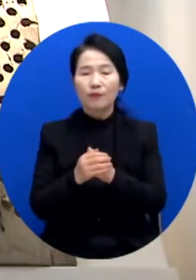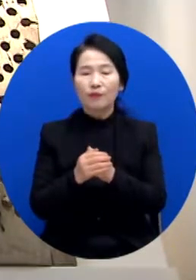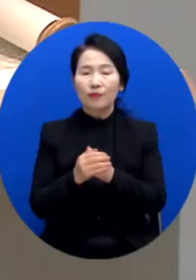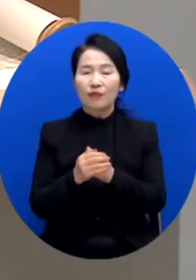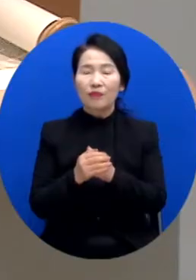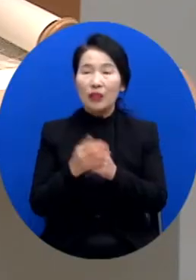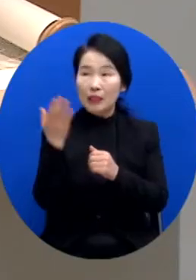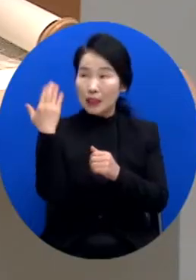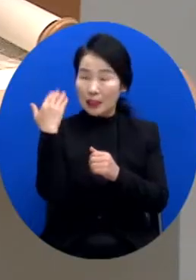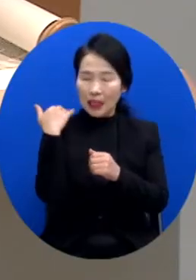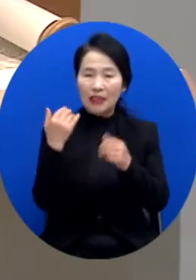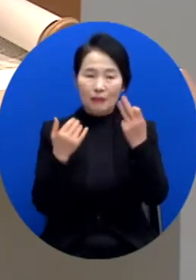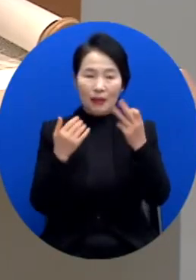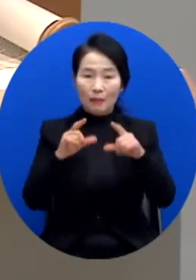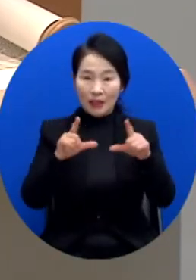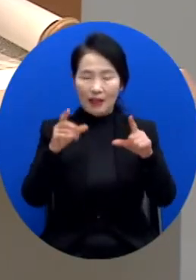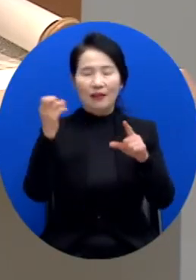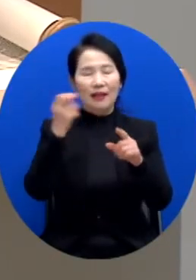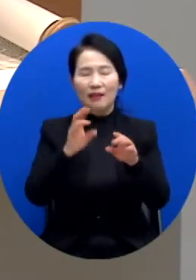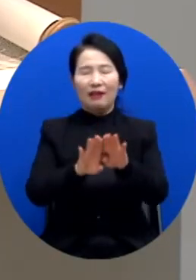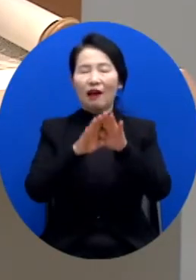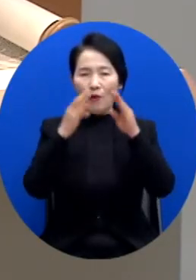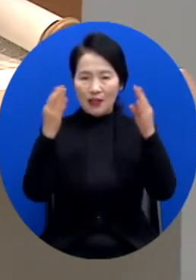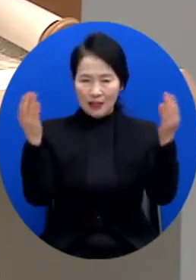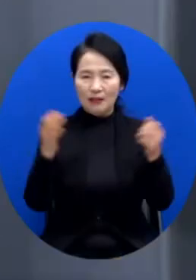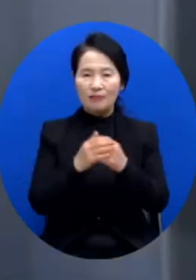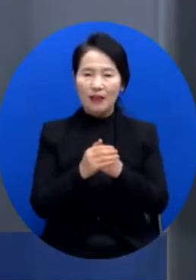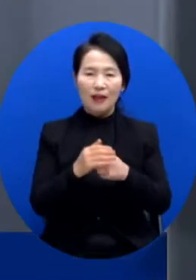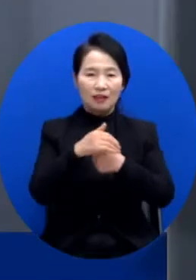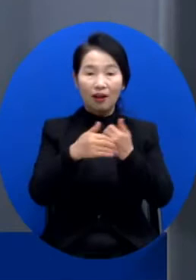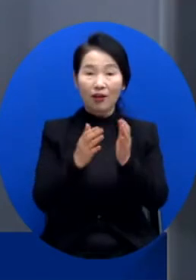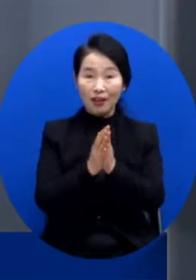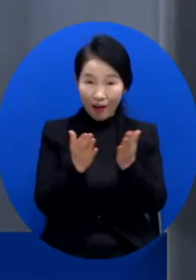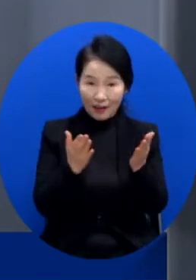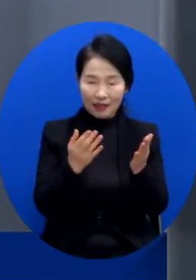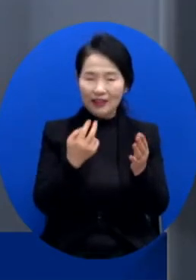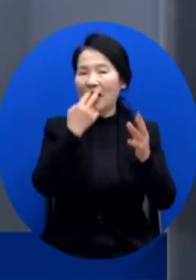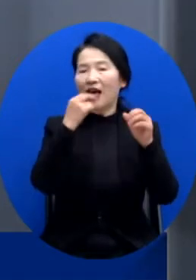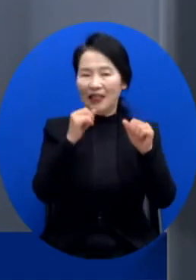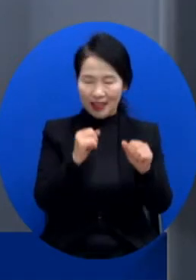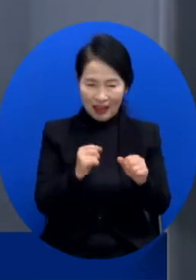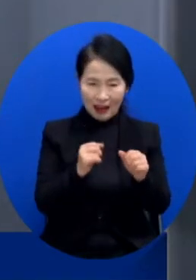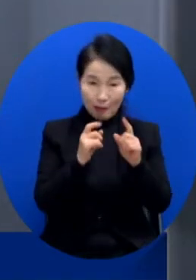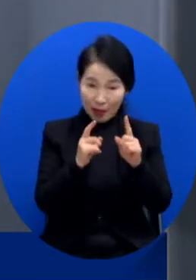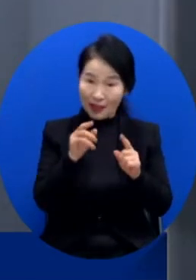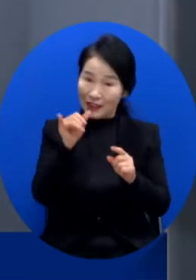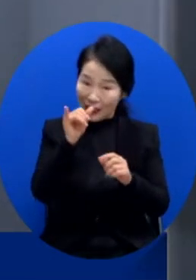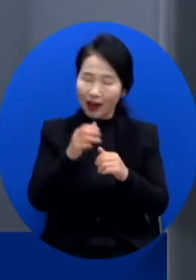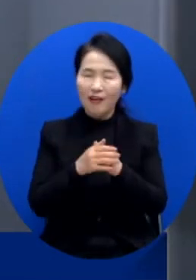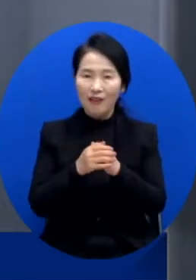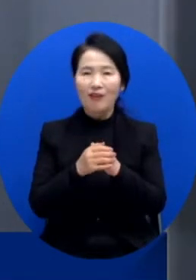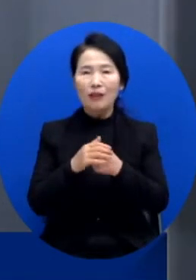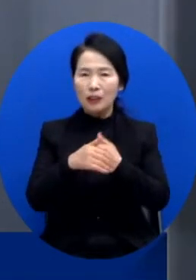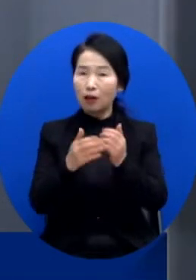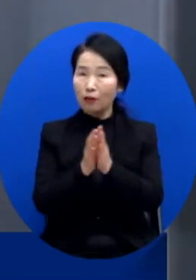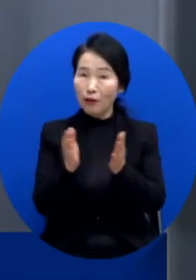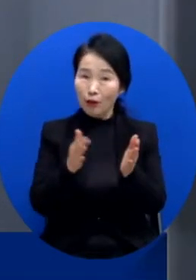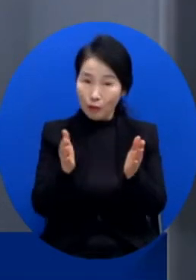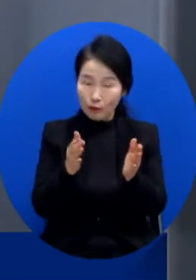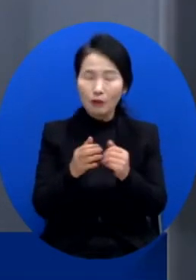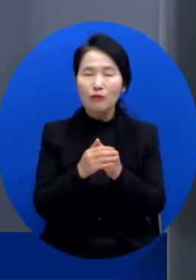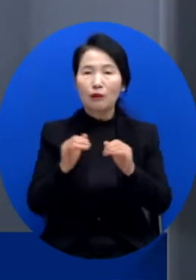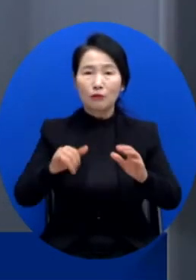국제성서박물관이 지난 13일 재개관했습니다. 성경은 살아있다라고 얘기를 하잖아요. 이 성경이 없이는